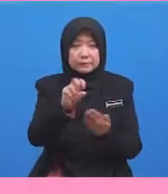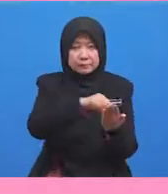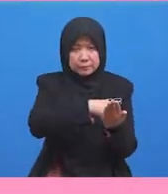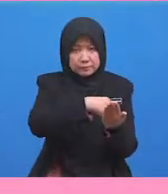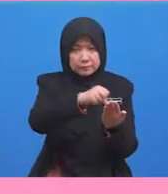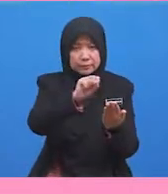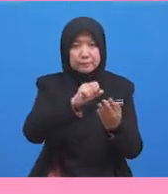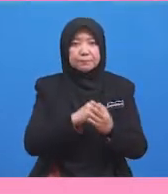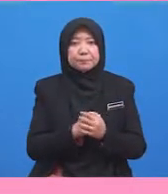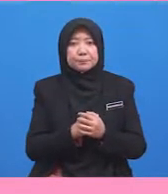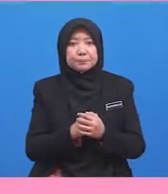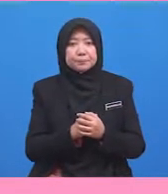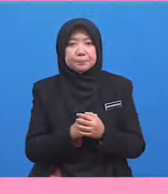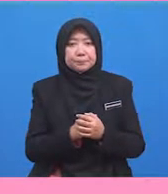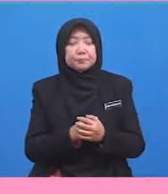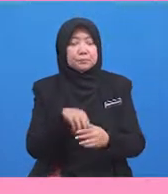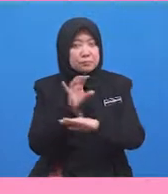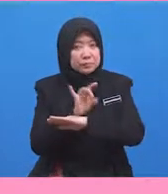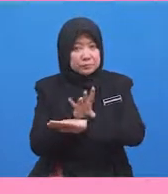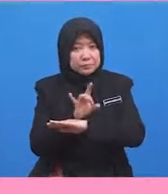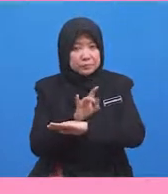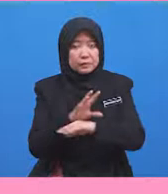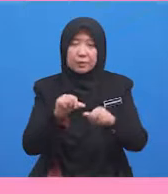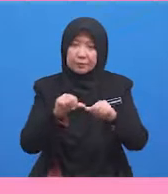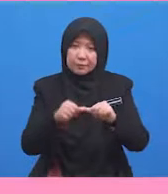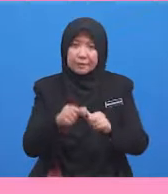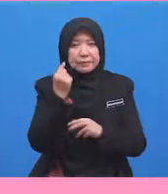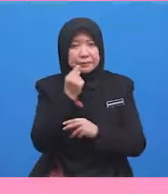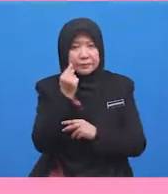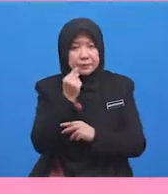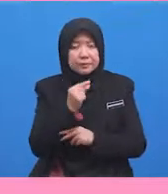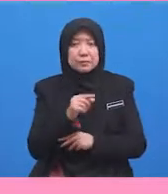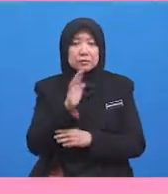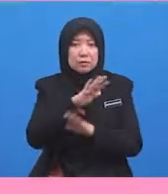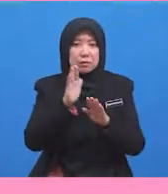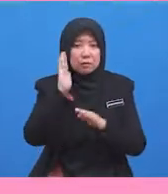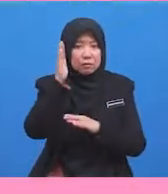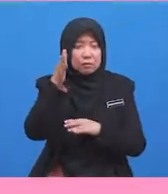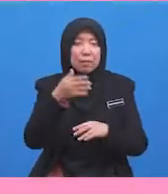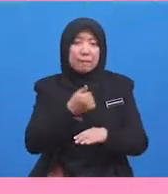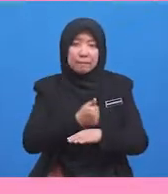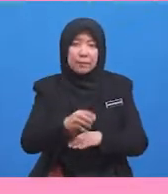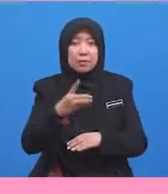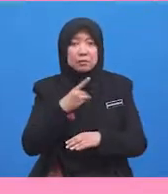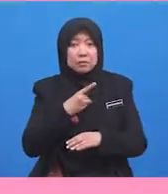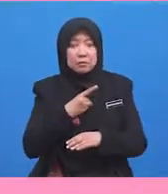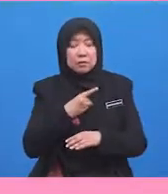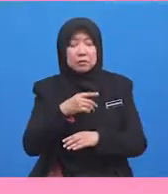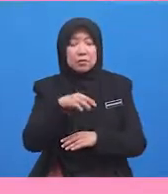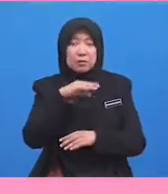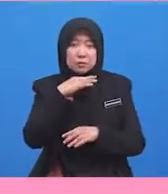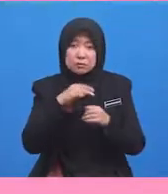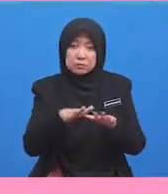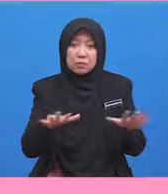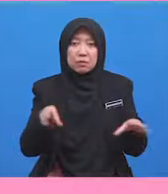pula ialah penyajak berpesan agar gadis-gadis tidak akan membiarkan diri mereka tercemar